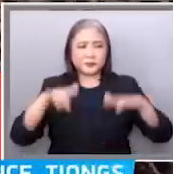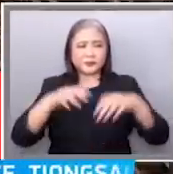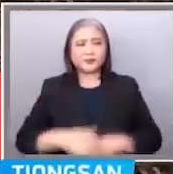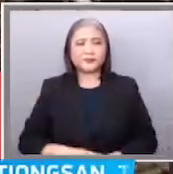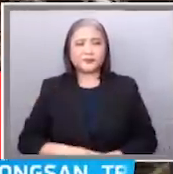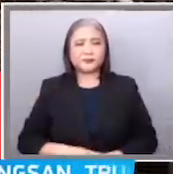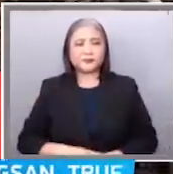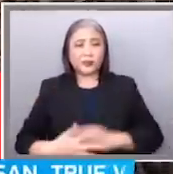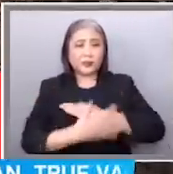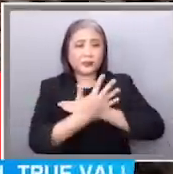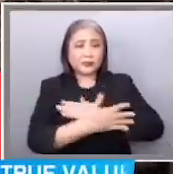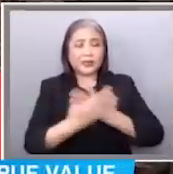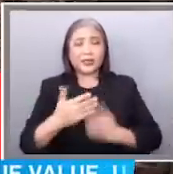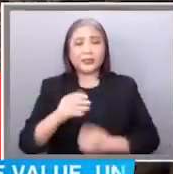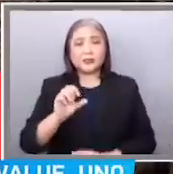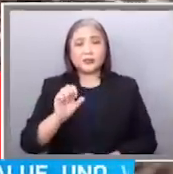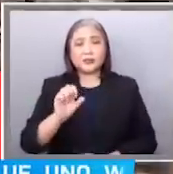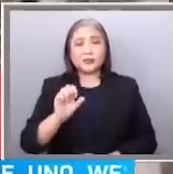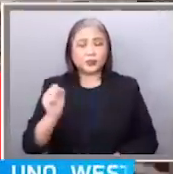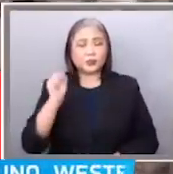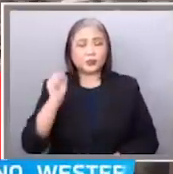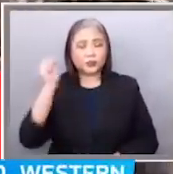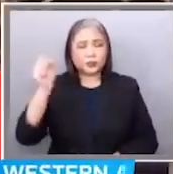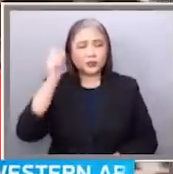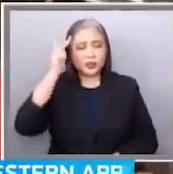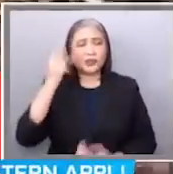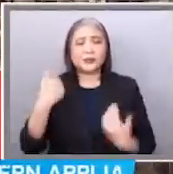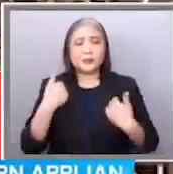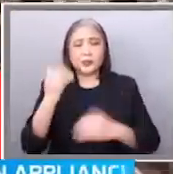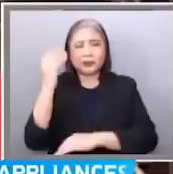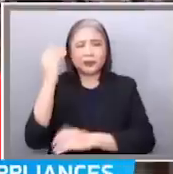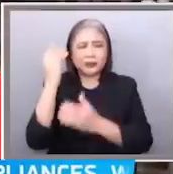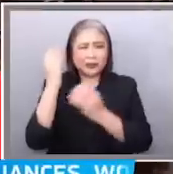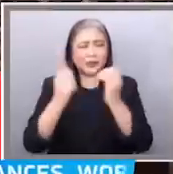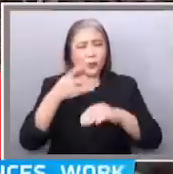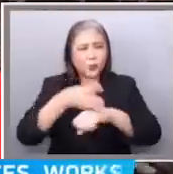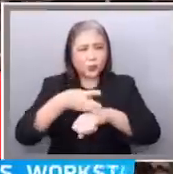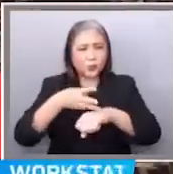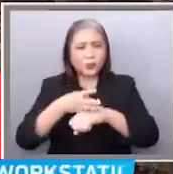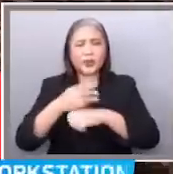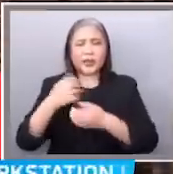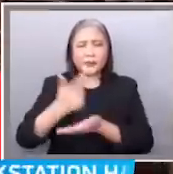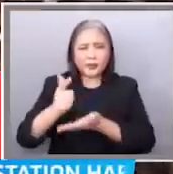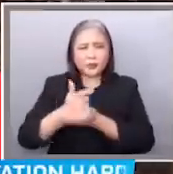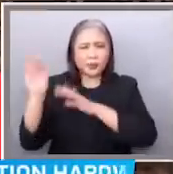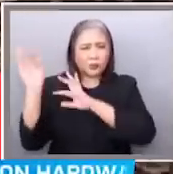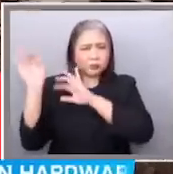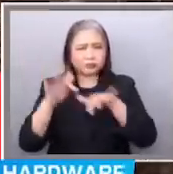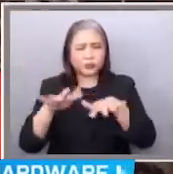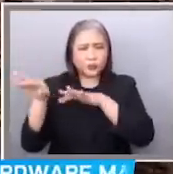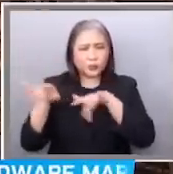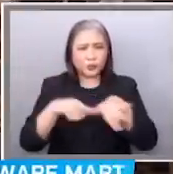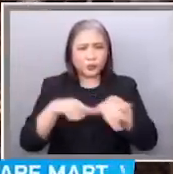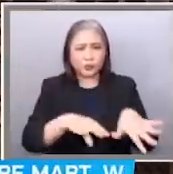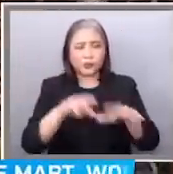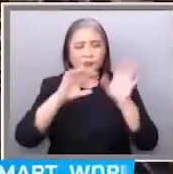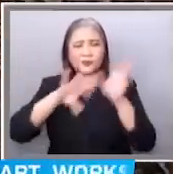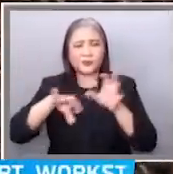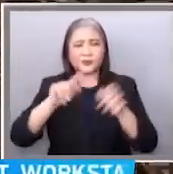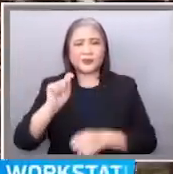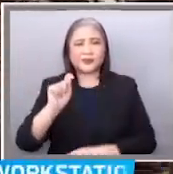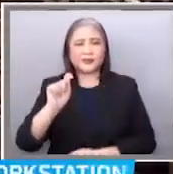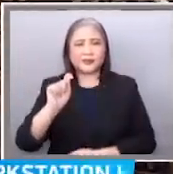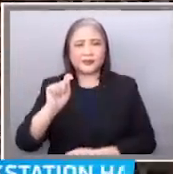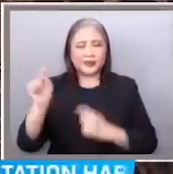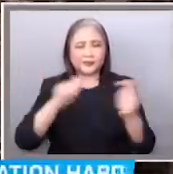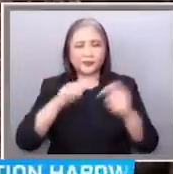Kudarat ang mga piraso ng kahoy at basura na inanod ng storm surge sa gitna ng pananalasa ng Bagyong Paeng.